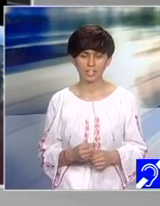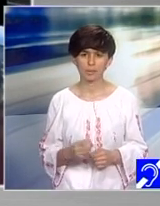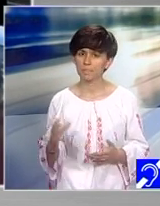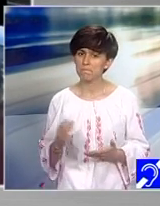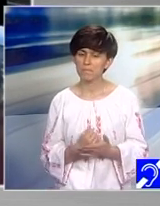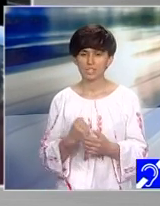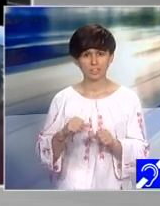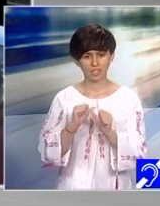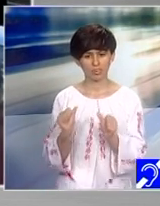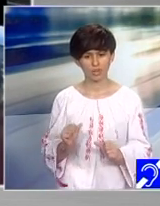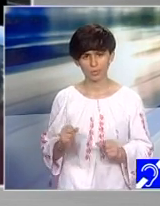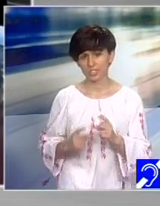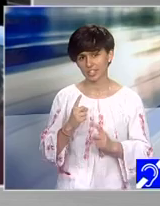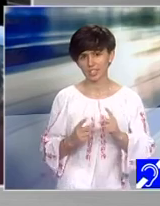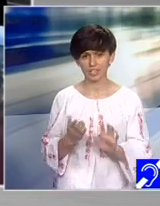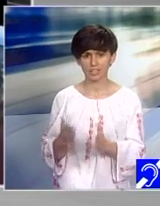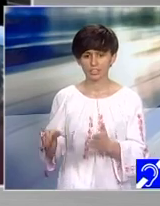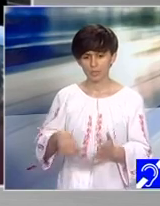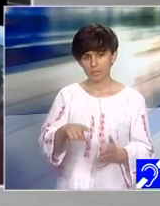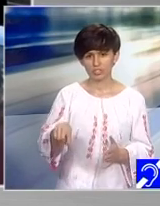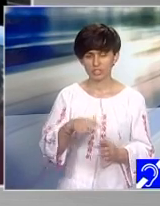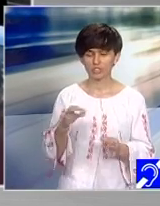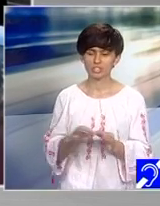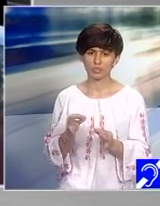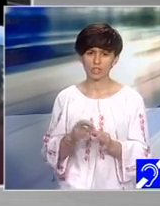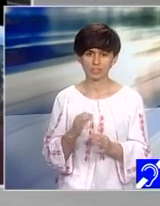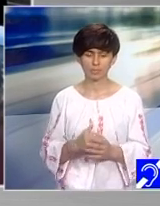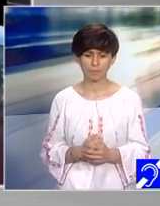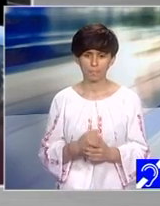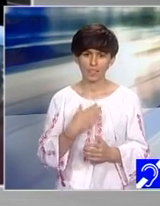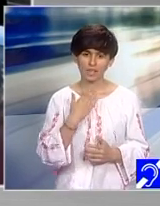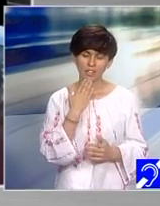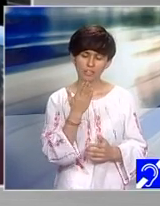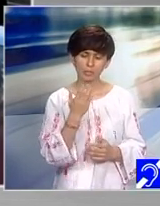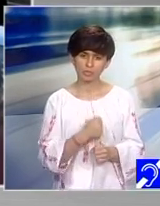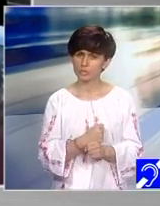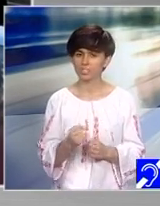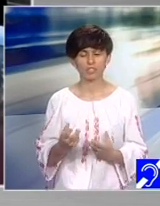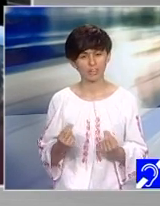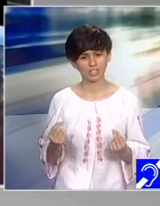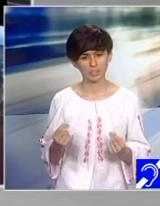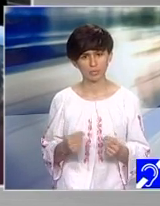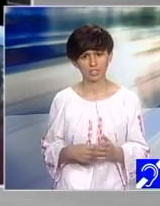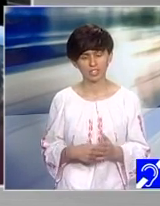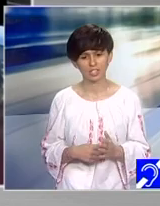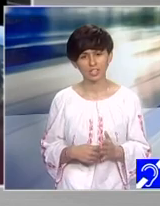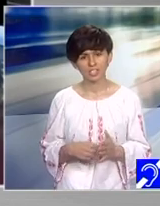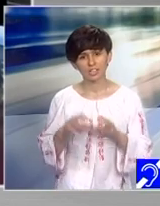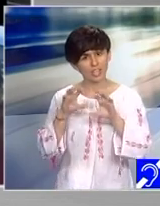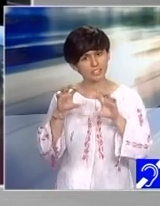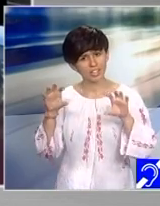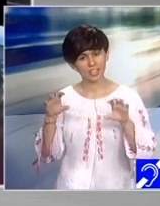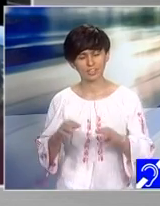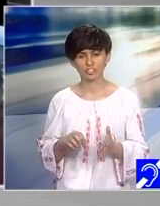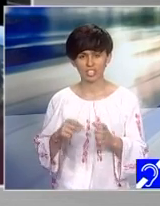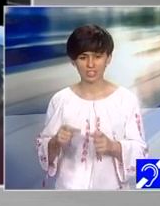dacă ne apucăm și noi tăcusul, de ce nu? Sigur. Vă mulțumesc foarte mult. Și noi mulțumesc. Că ați dat viață platoului nostru și cu